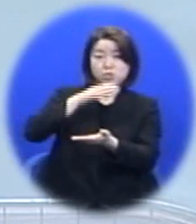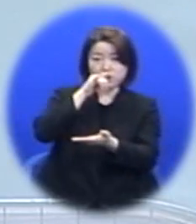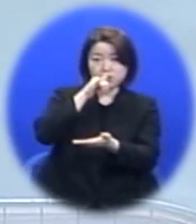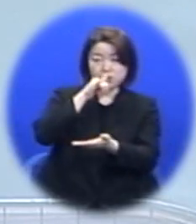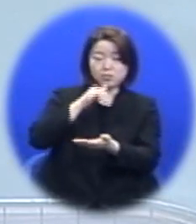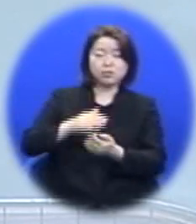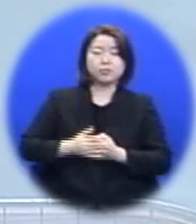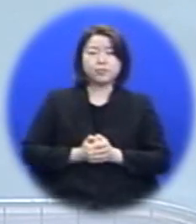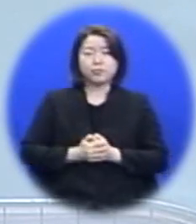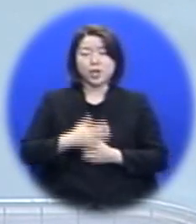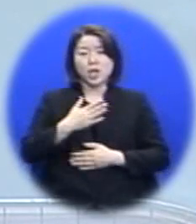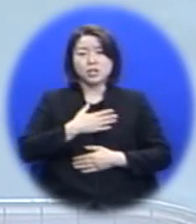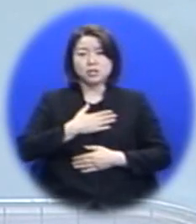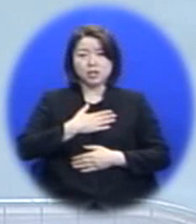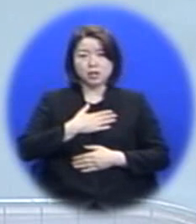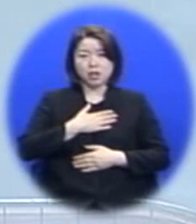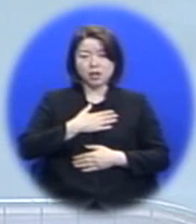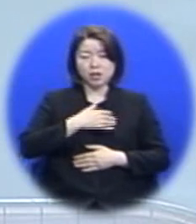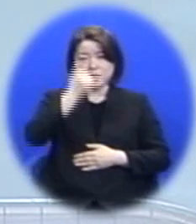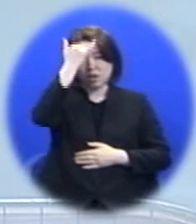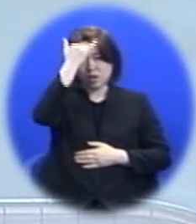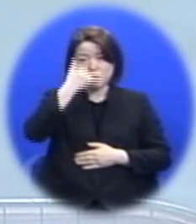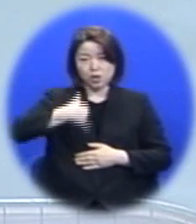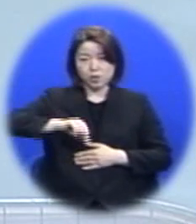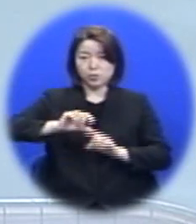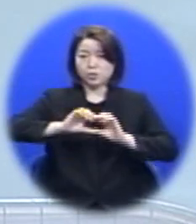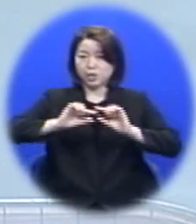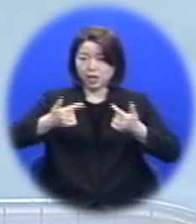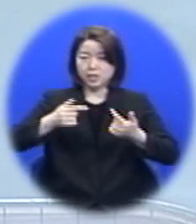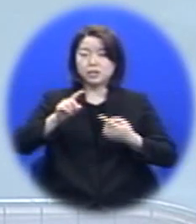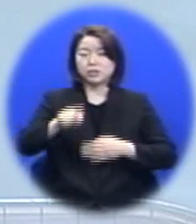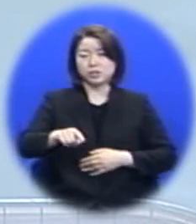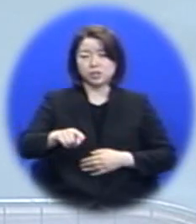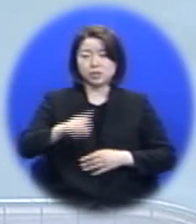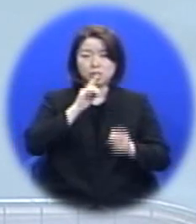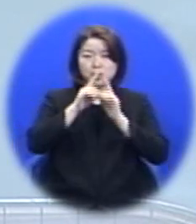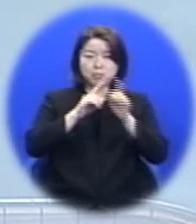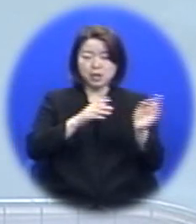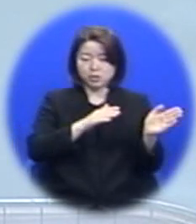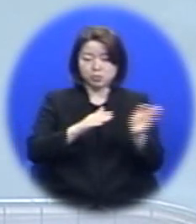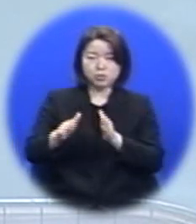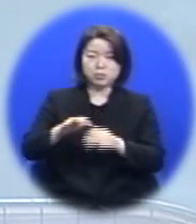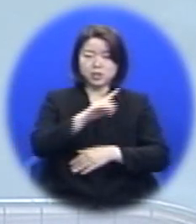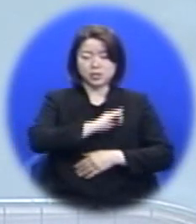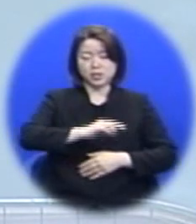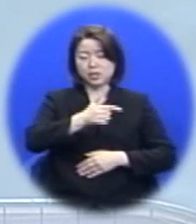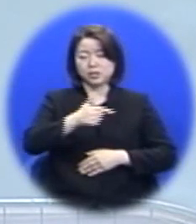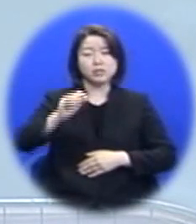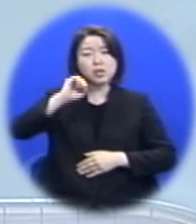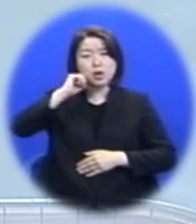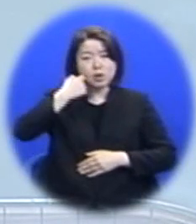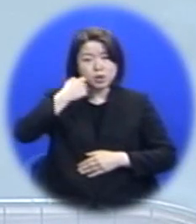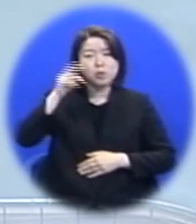목사님으로부터. 제가 불효자인 것이 말씀 준비에 가장 큰 어려움인 것 같습니다.